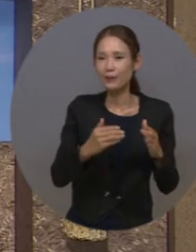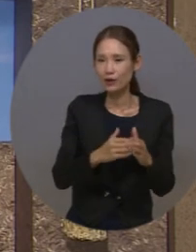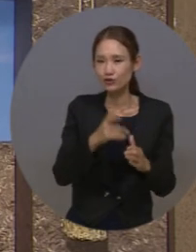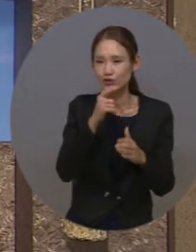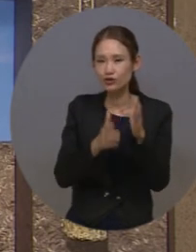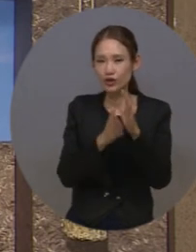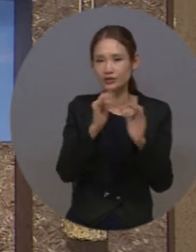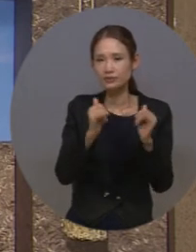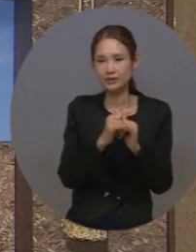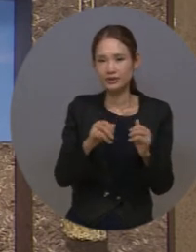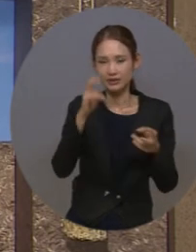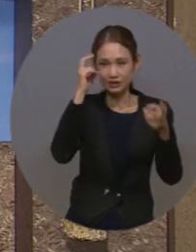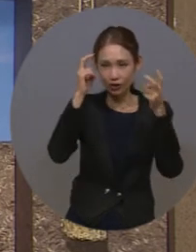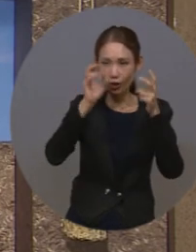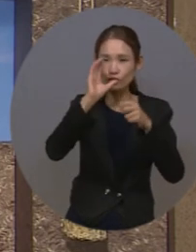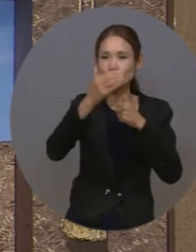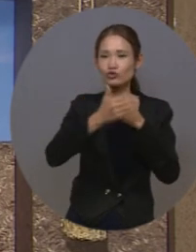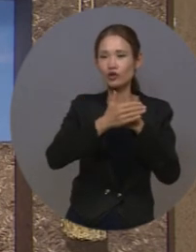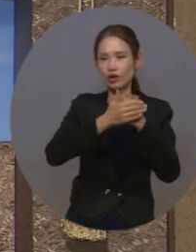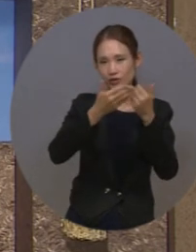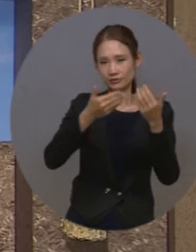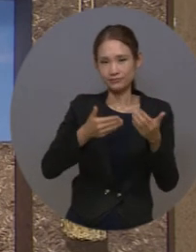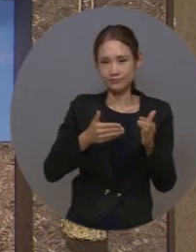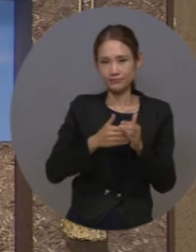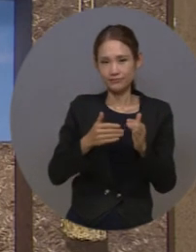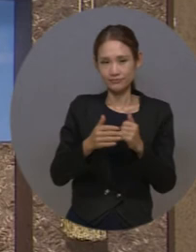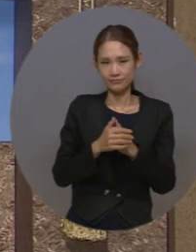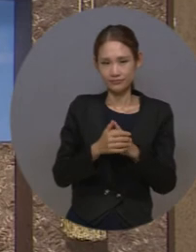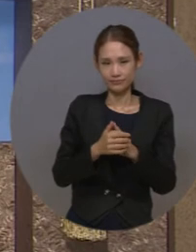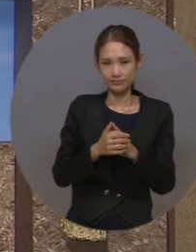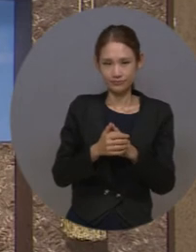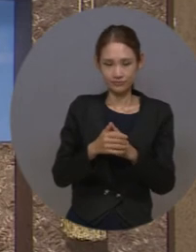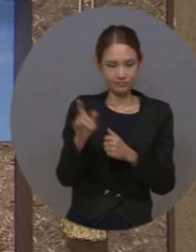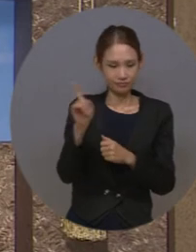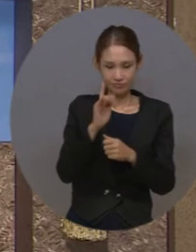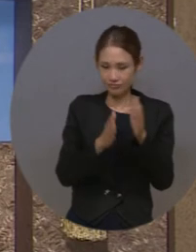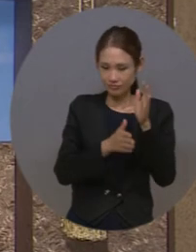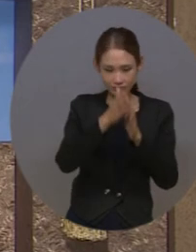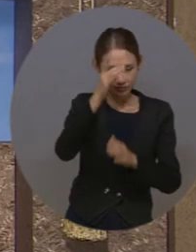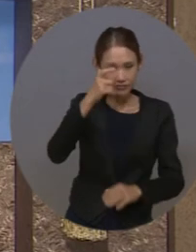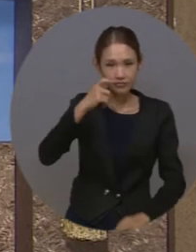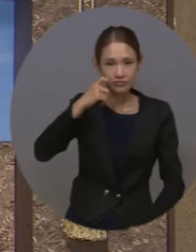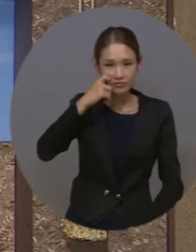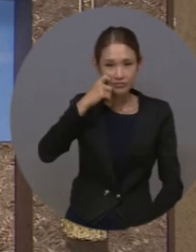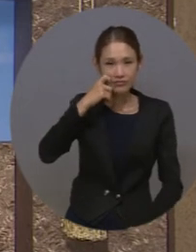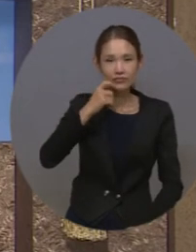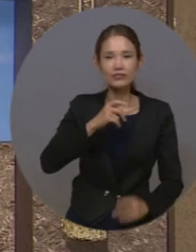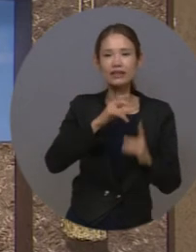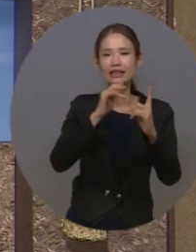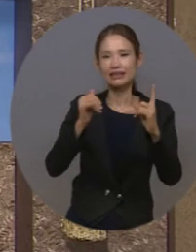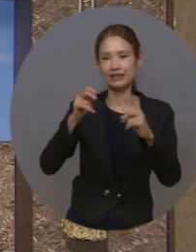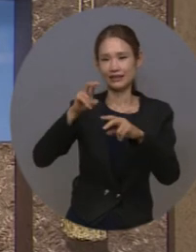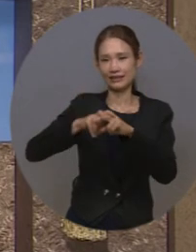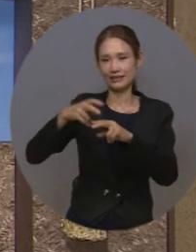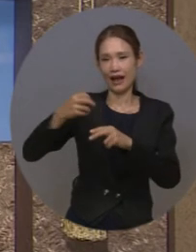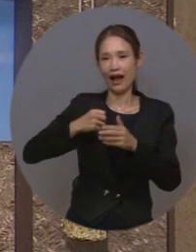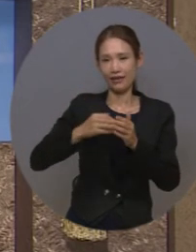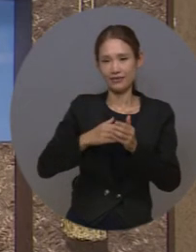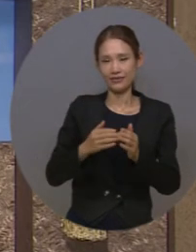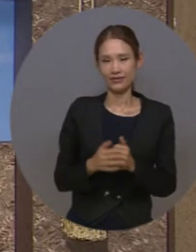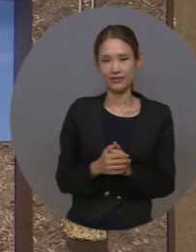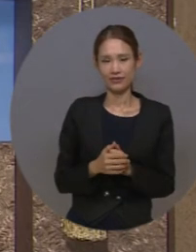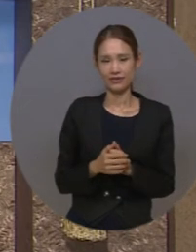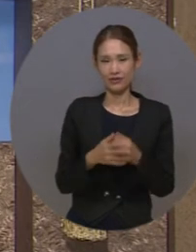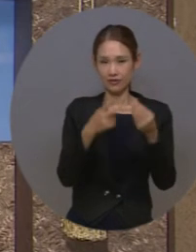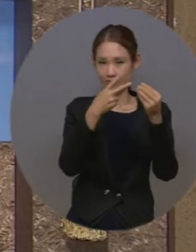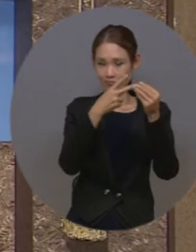있는 기업체들이 후원을 해가지고 그거는 어느 개최 도시도 못한 1인 1의자 같기를 했고요. 두 번째는